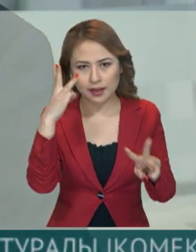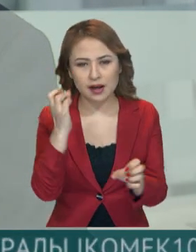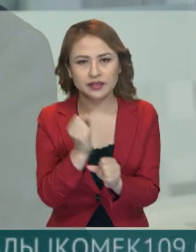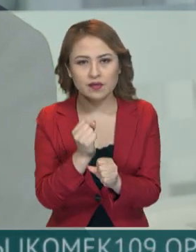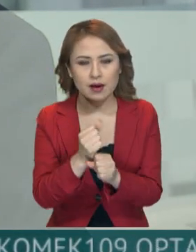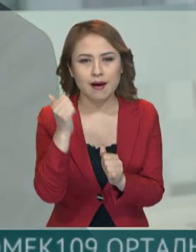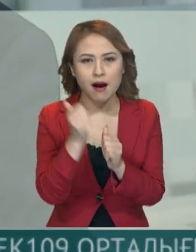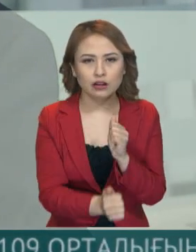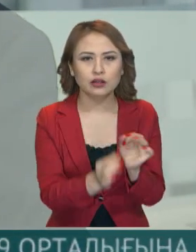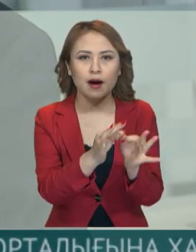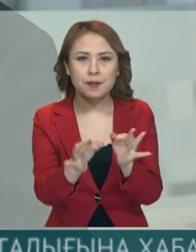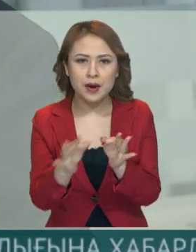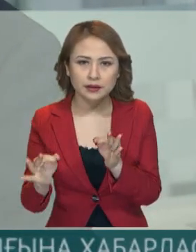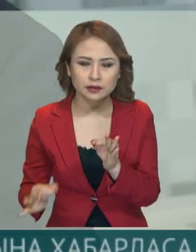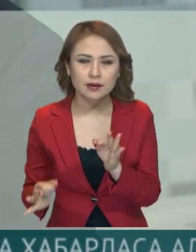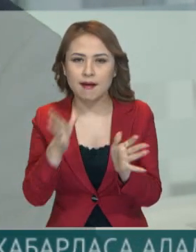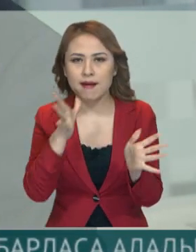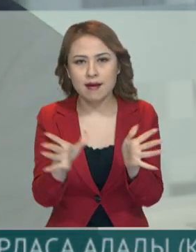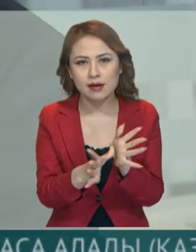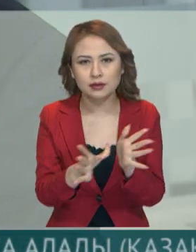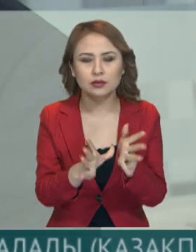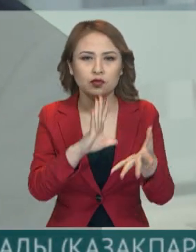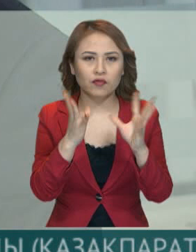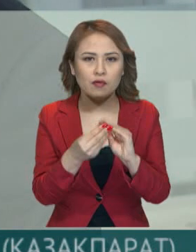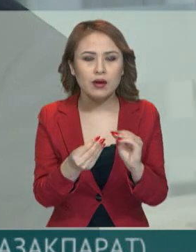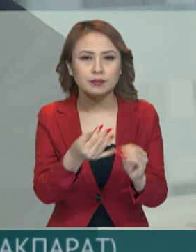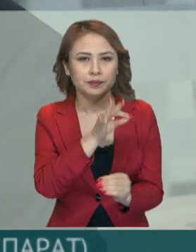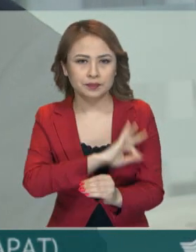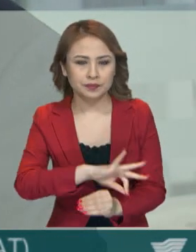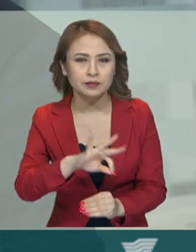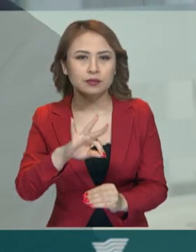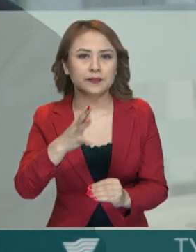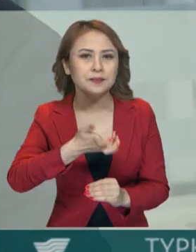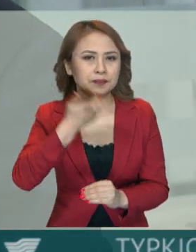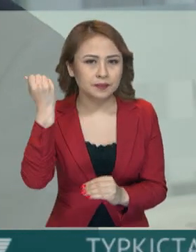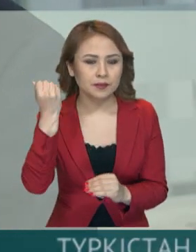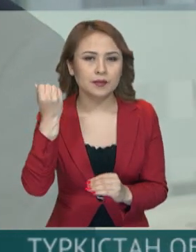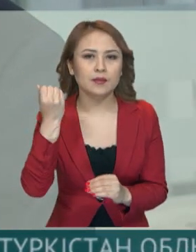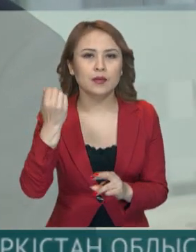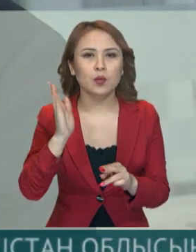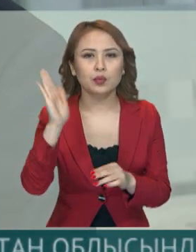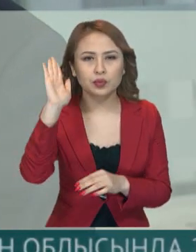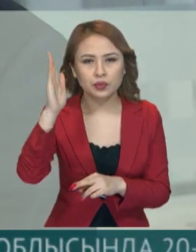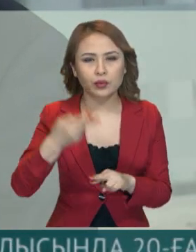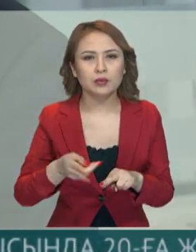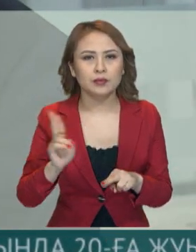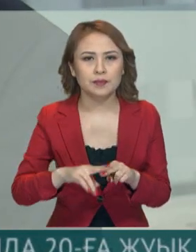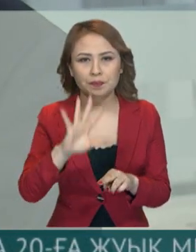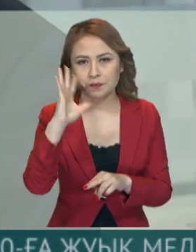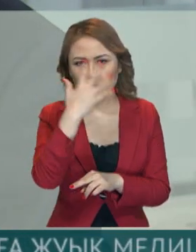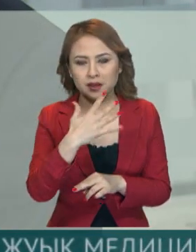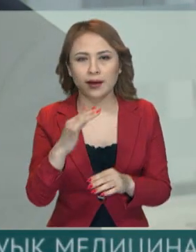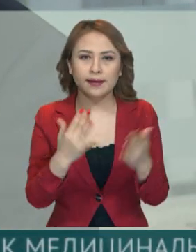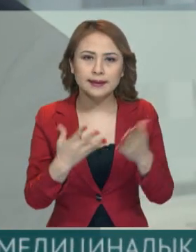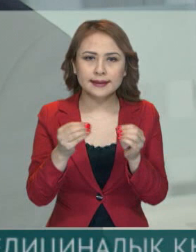әр аймақтың электр энергиясын тұтыну қарқынын ескере отырып болашаққа 5 жылға, 10